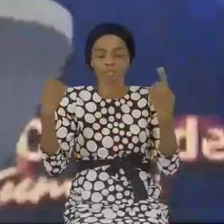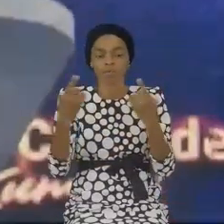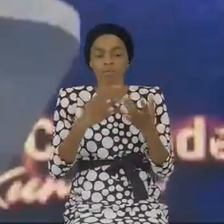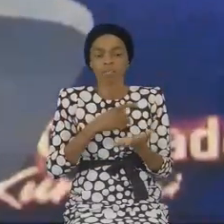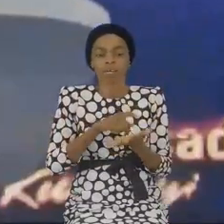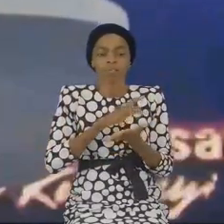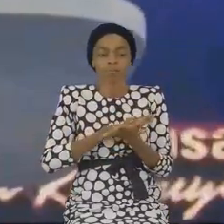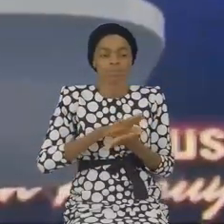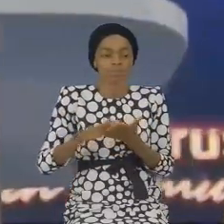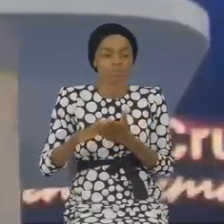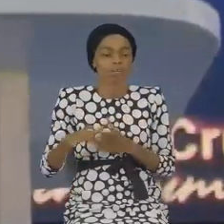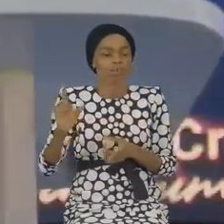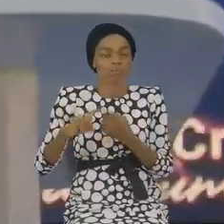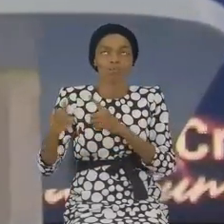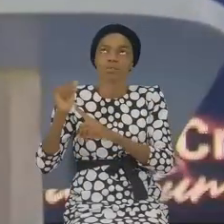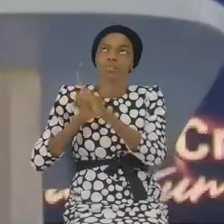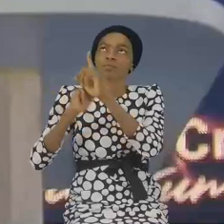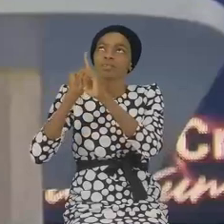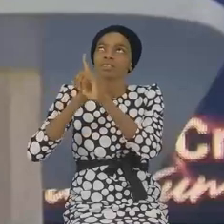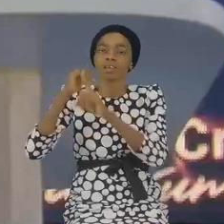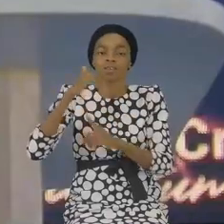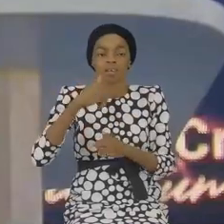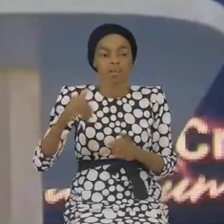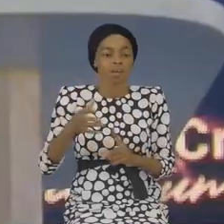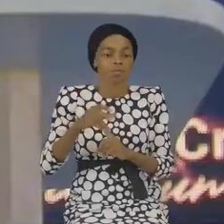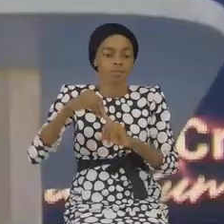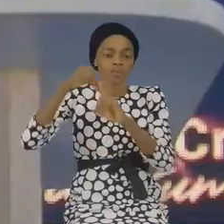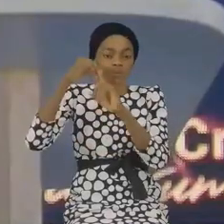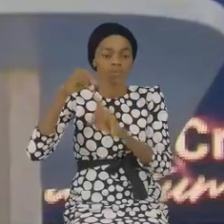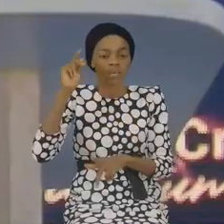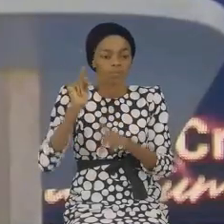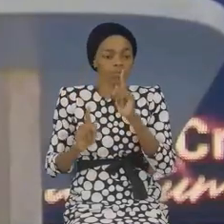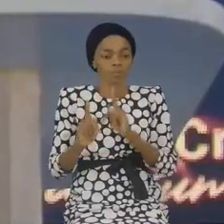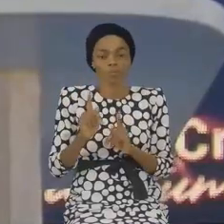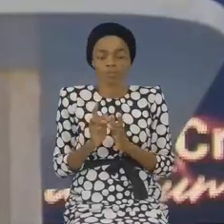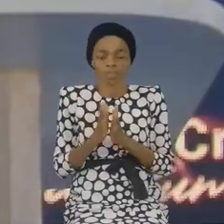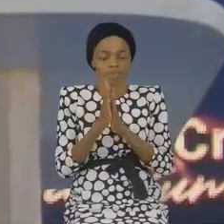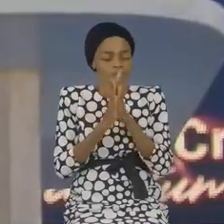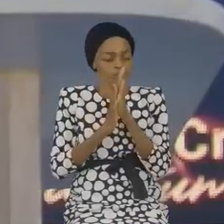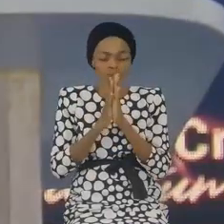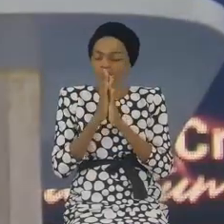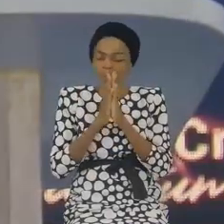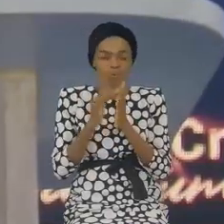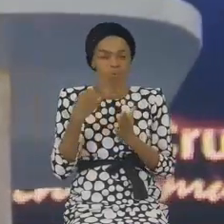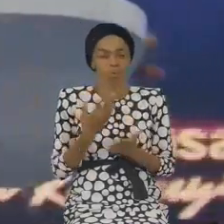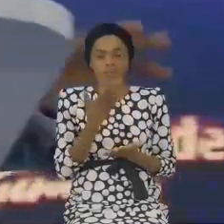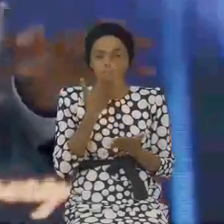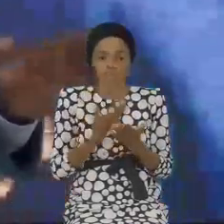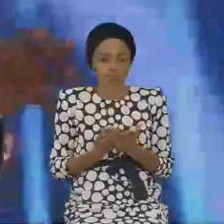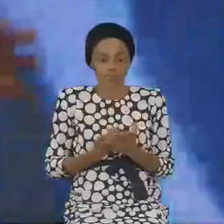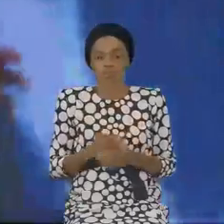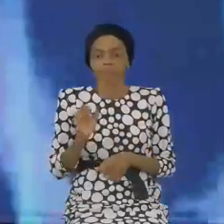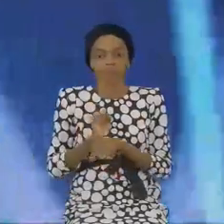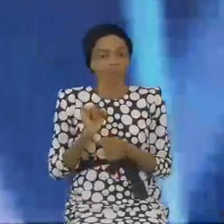appartienne, purifié par lui et zélé pour les bonnes œuvres. Ce que nous